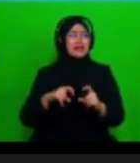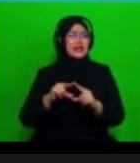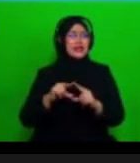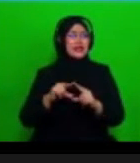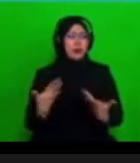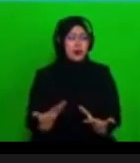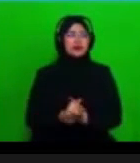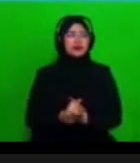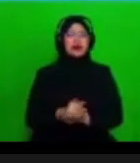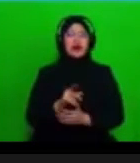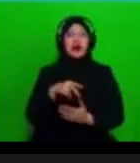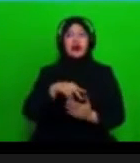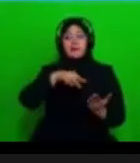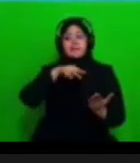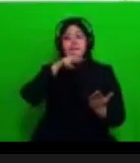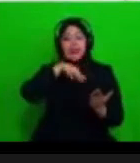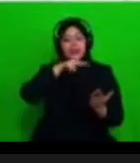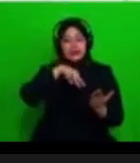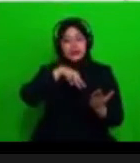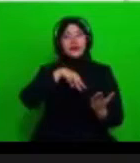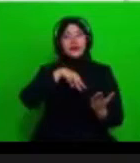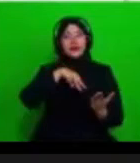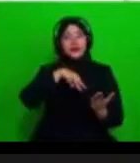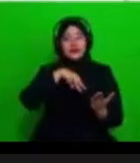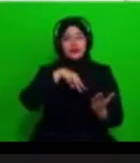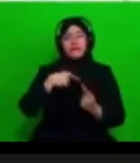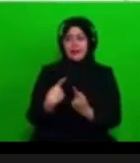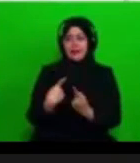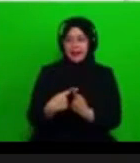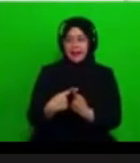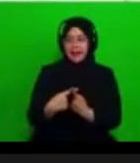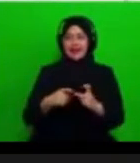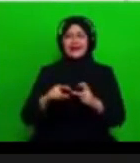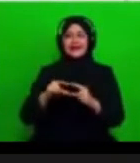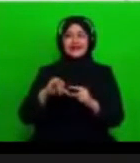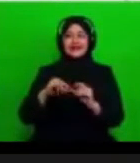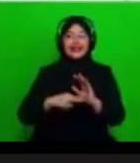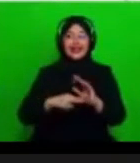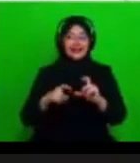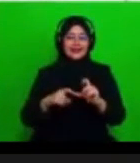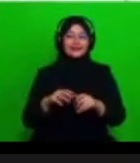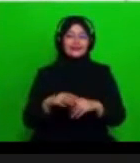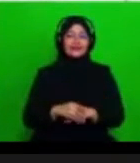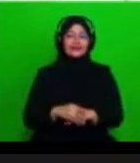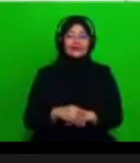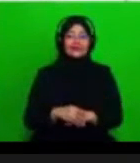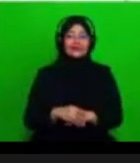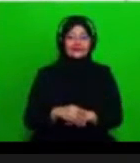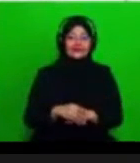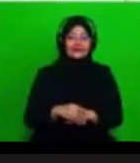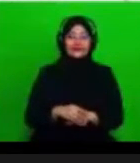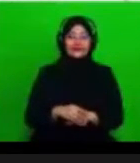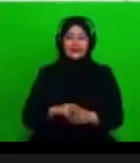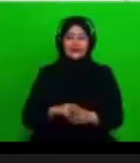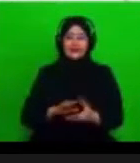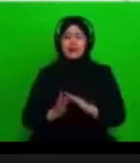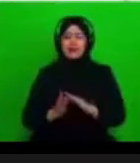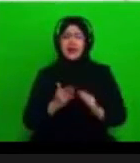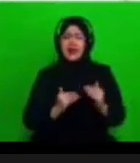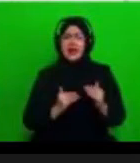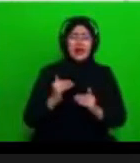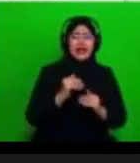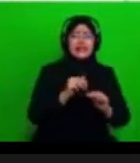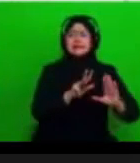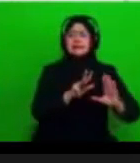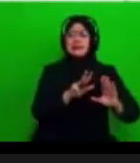sempat, PISA itu ada membaca matematika dan sains. Kita sempat naik